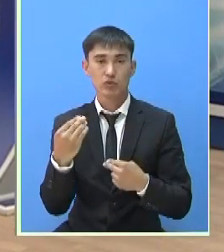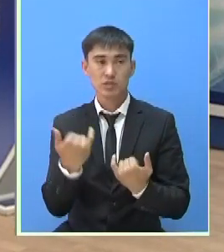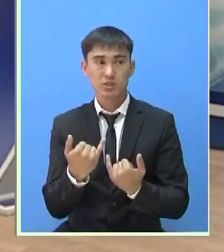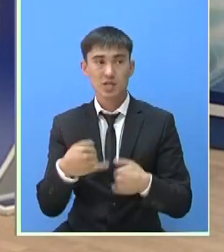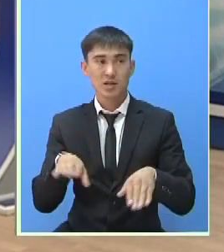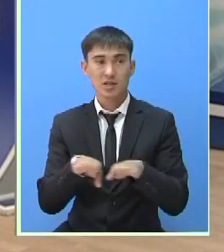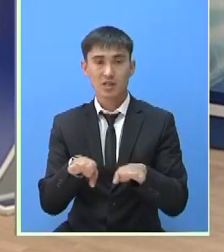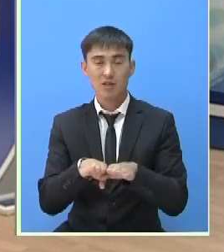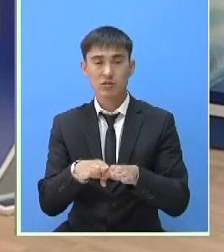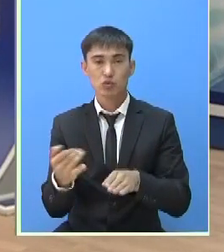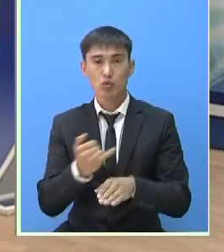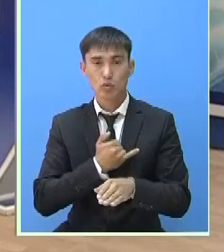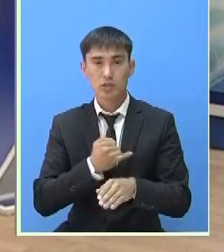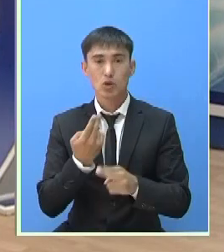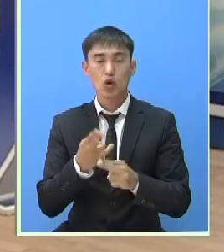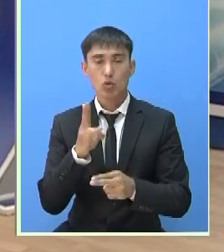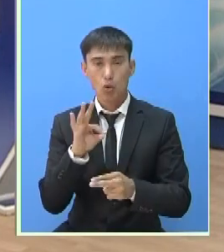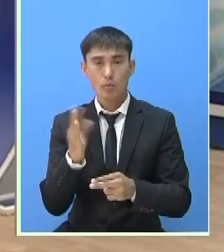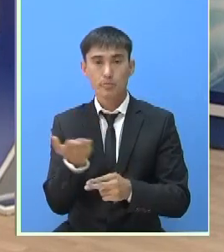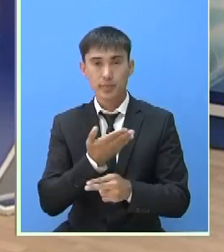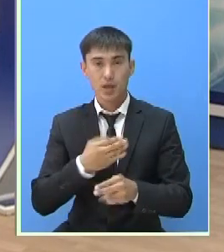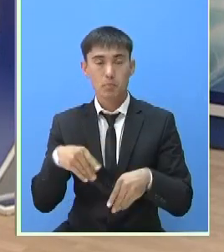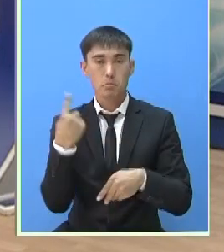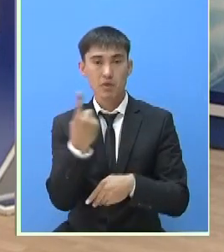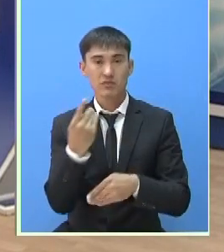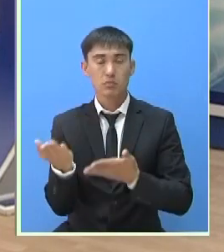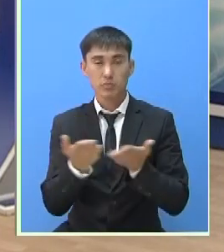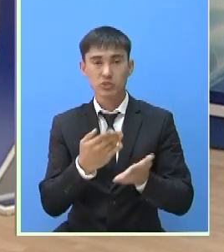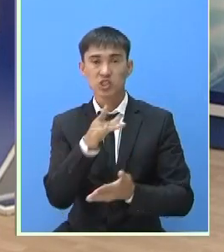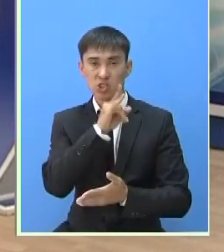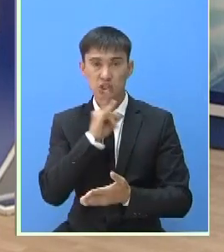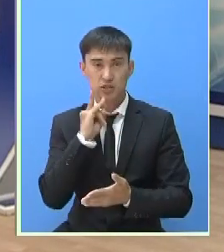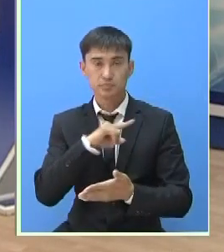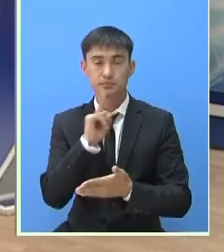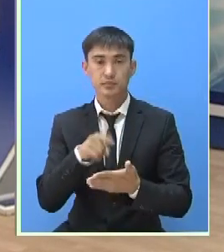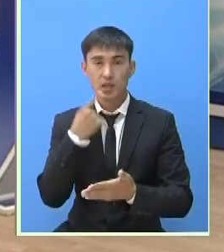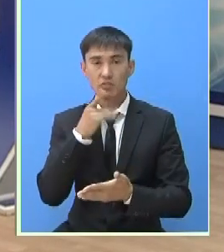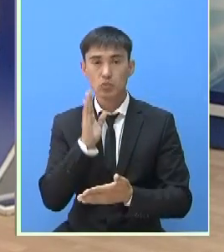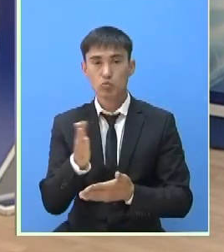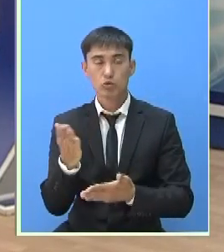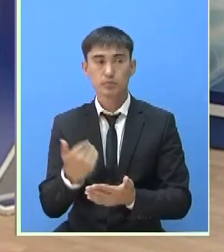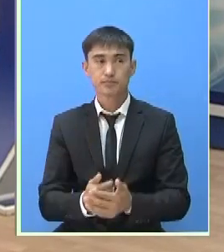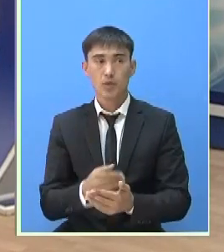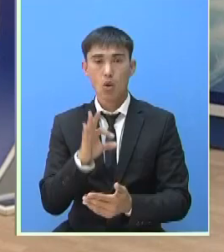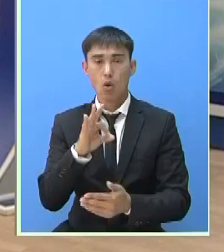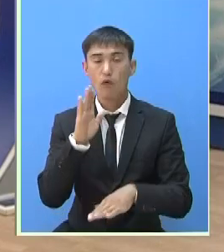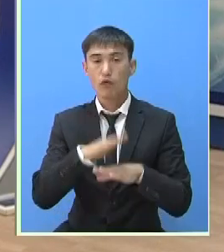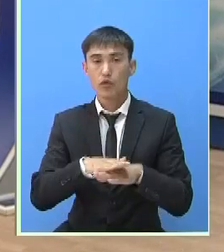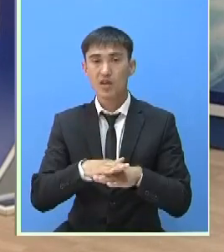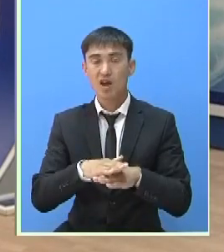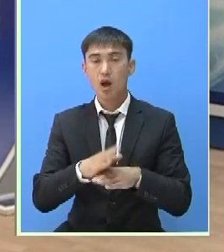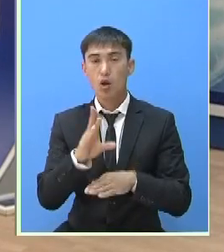гендерное равенство у нас, но, тем не менее, вперед пропустим женщину. Говорить мы сегодня будем о фонде